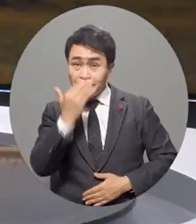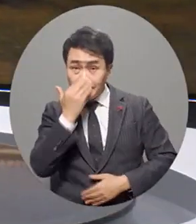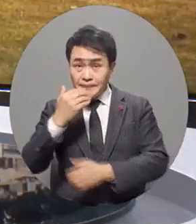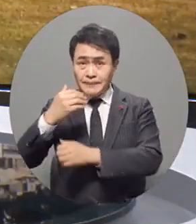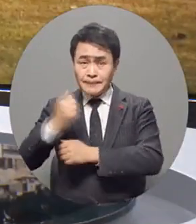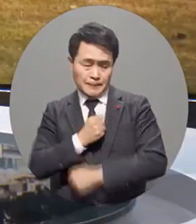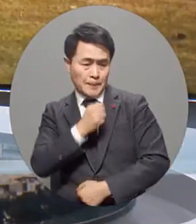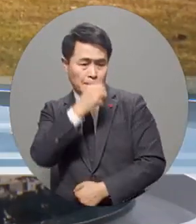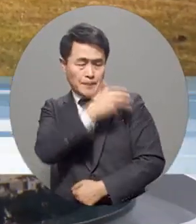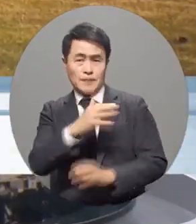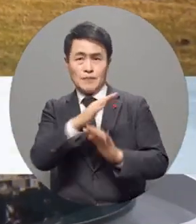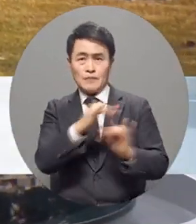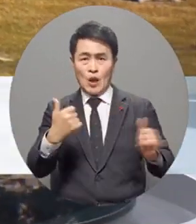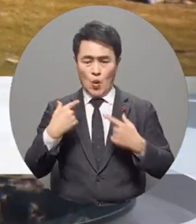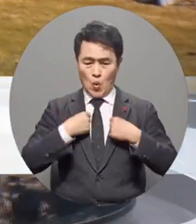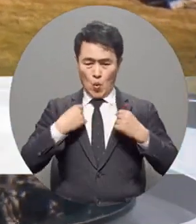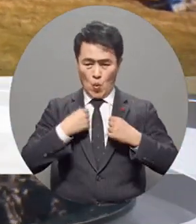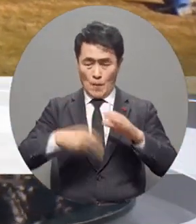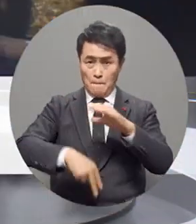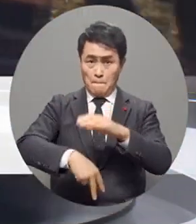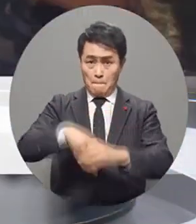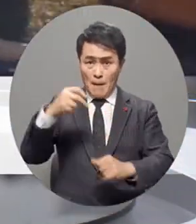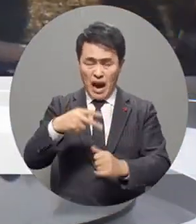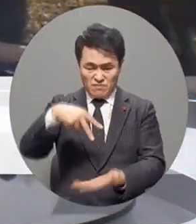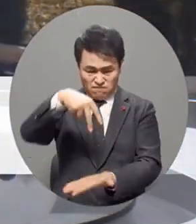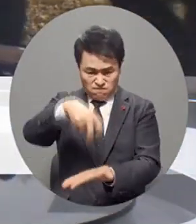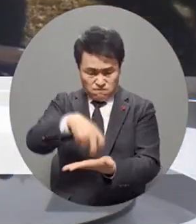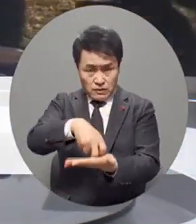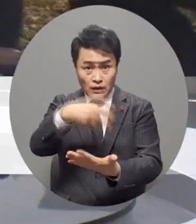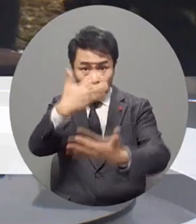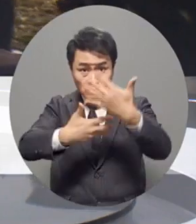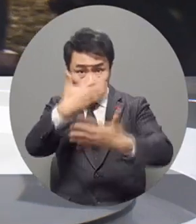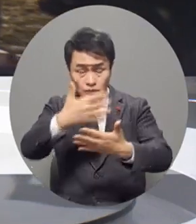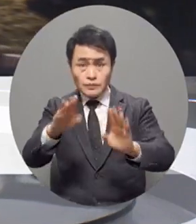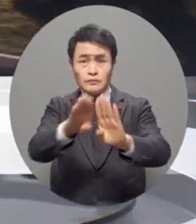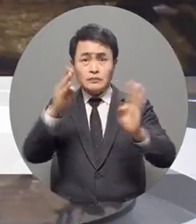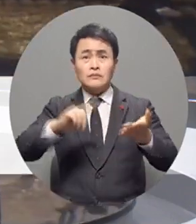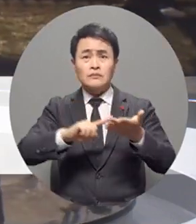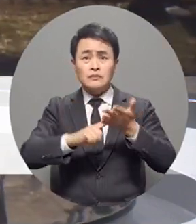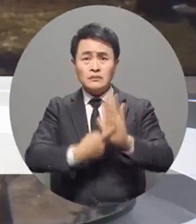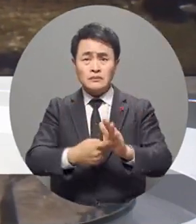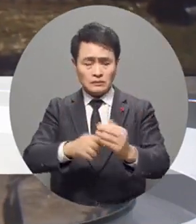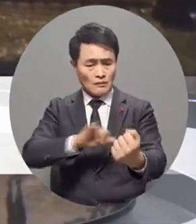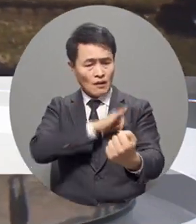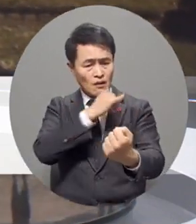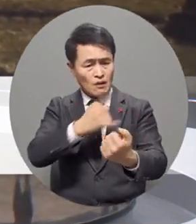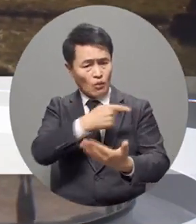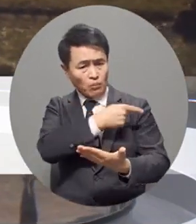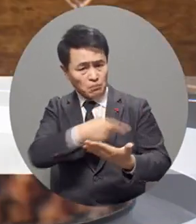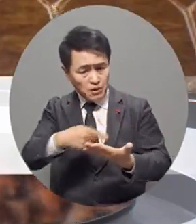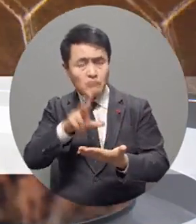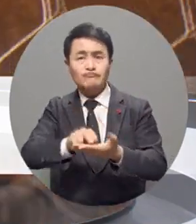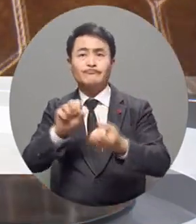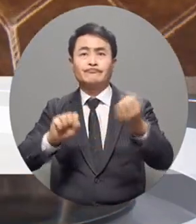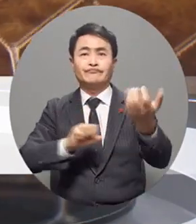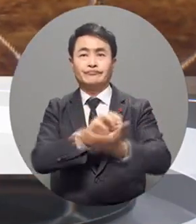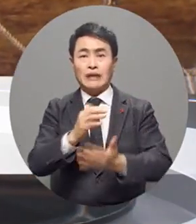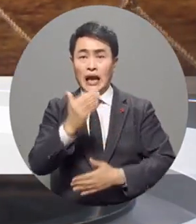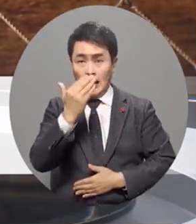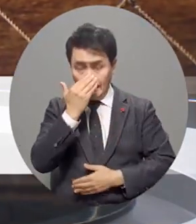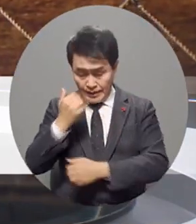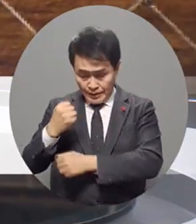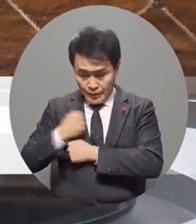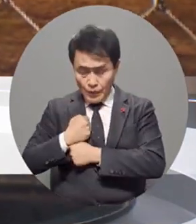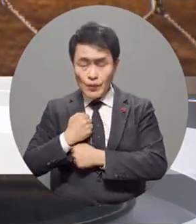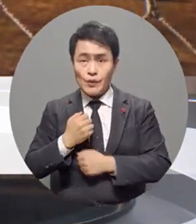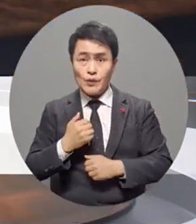이스라엘군이 팔레스타인 주민들의 옷을 벗긴 채 무릎을 꿇는 영상 등이 공개되면서 인권 침해 논란이 일고 있습니다. 이스라엘과